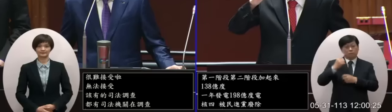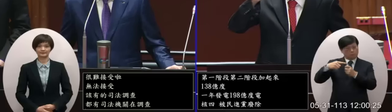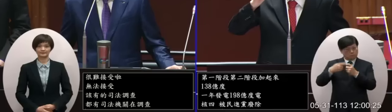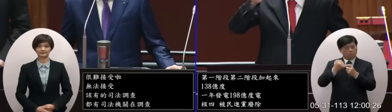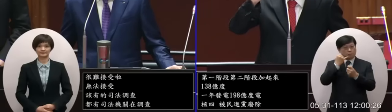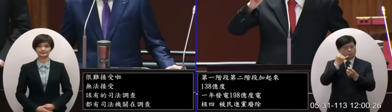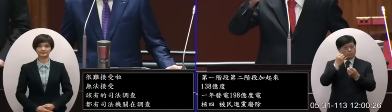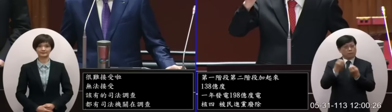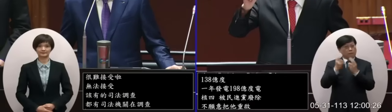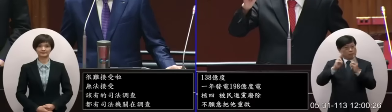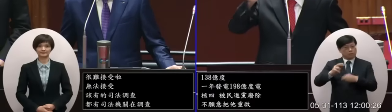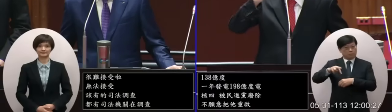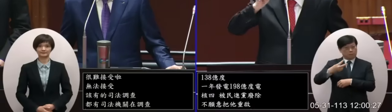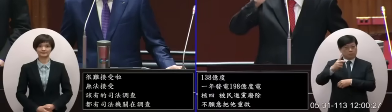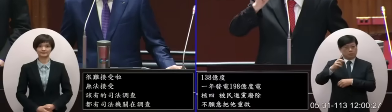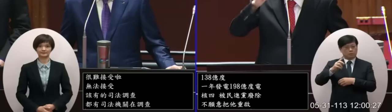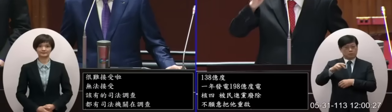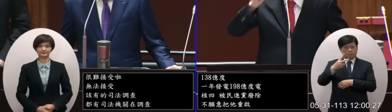电